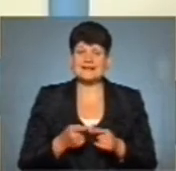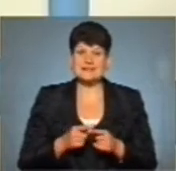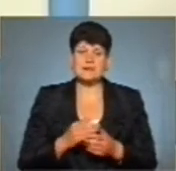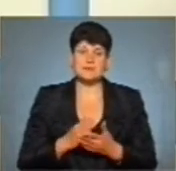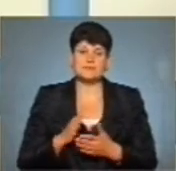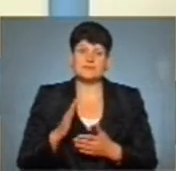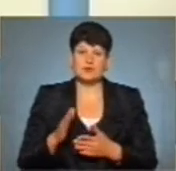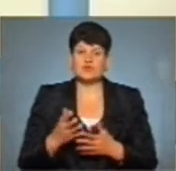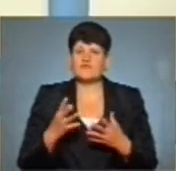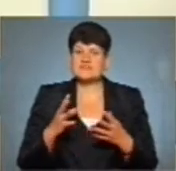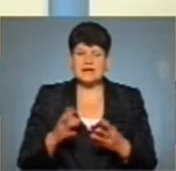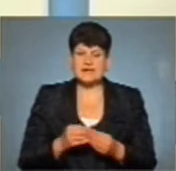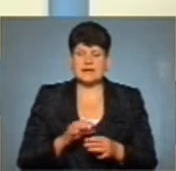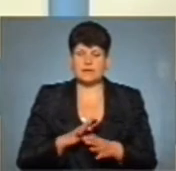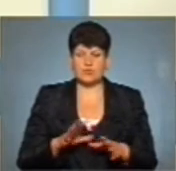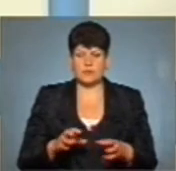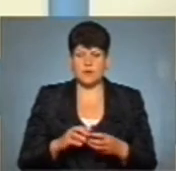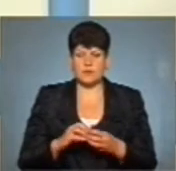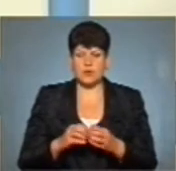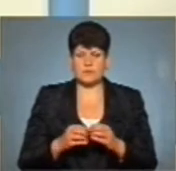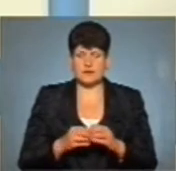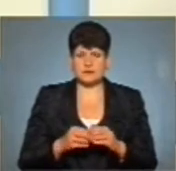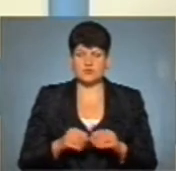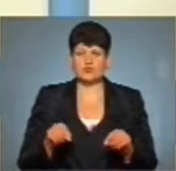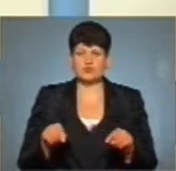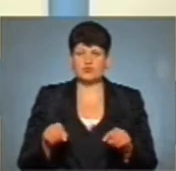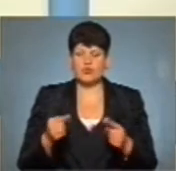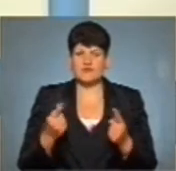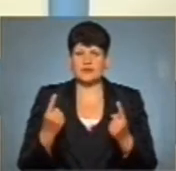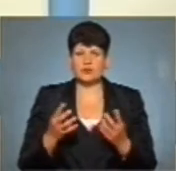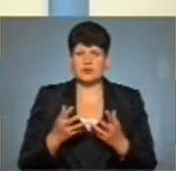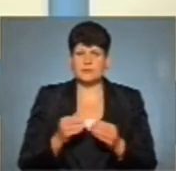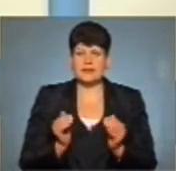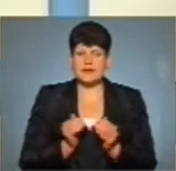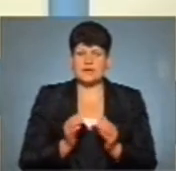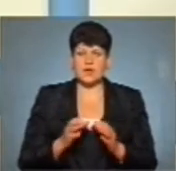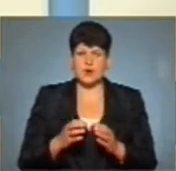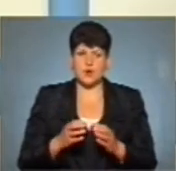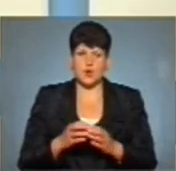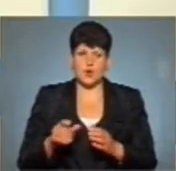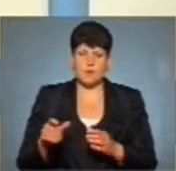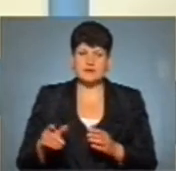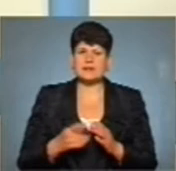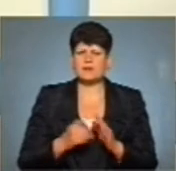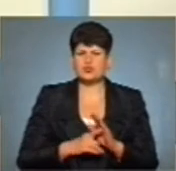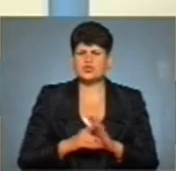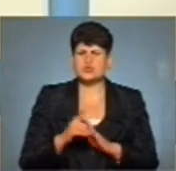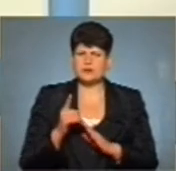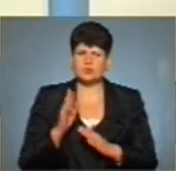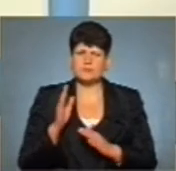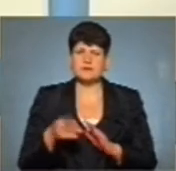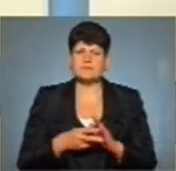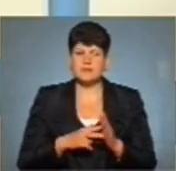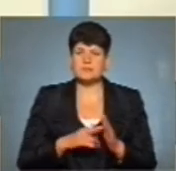то в нас би не було зараз проблем з утвореною великою кількістю маленьких громад. То якби перспективний план був на початку процесу добровільного